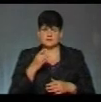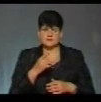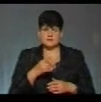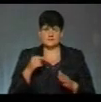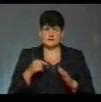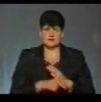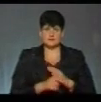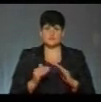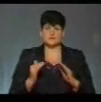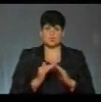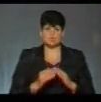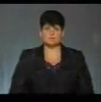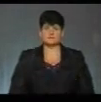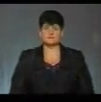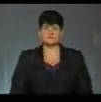з дому.